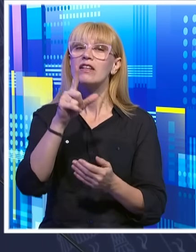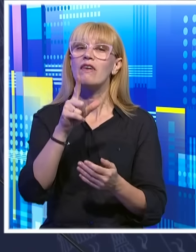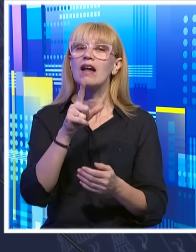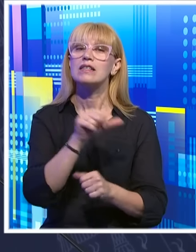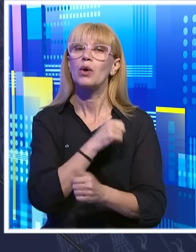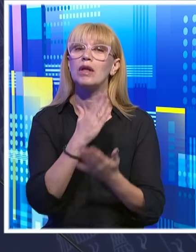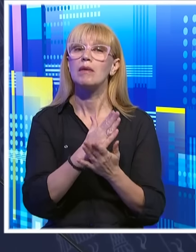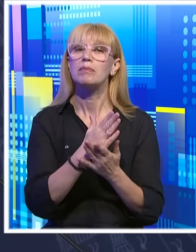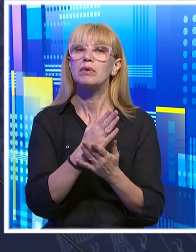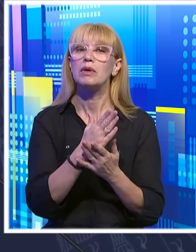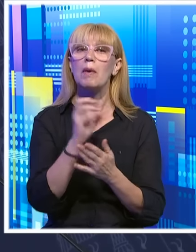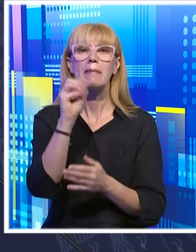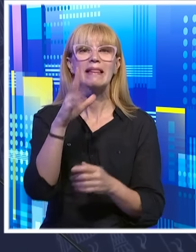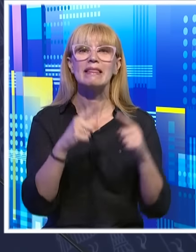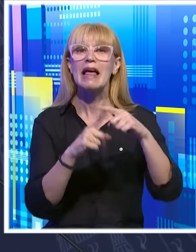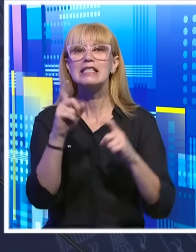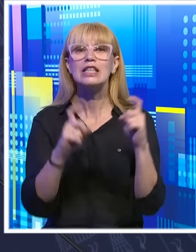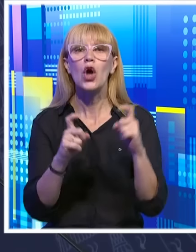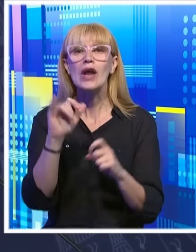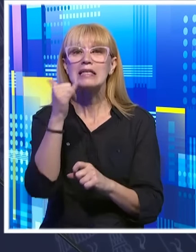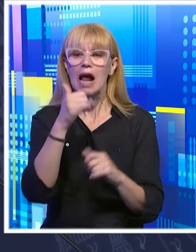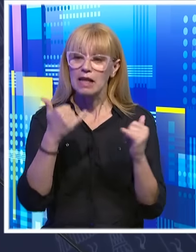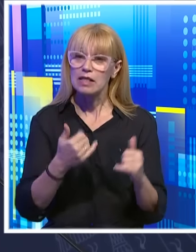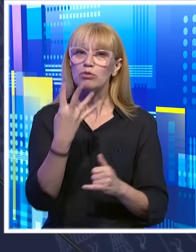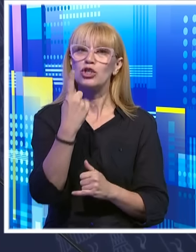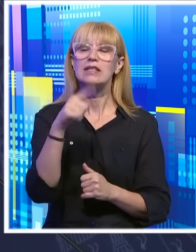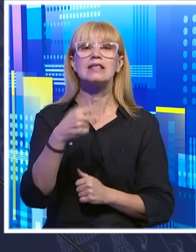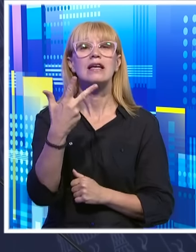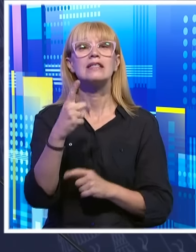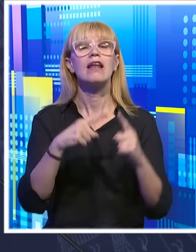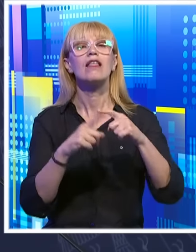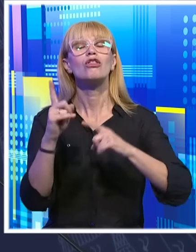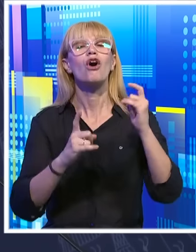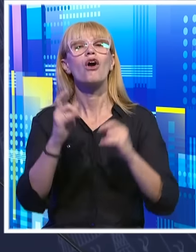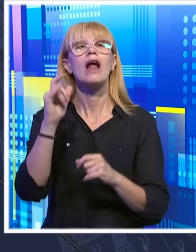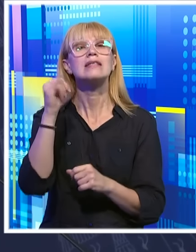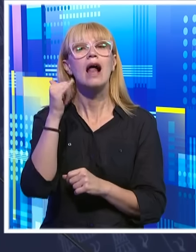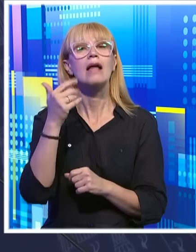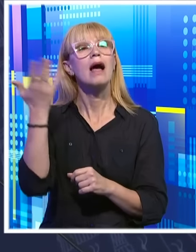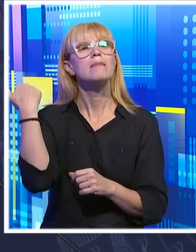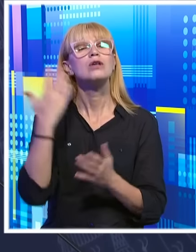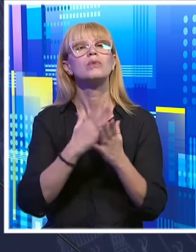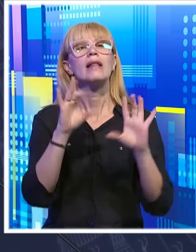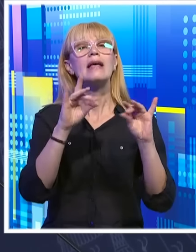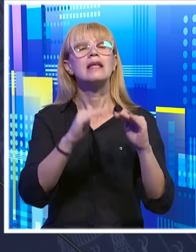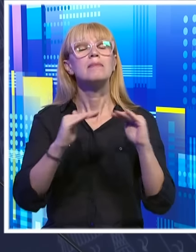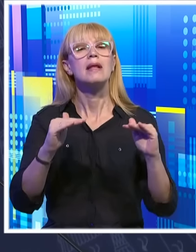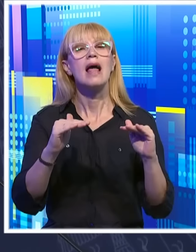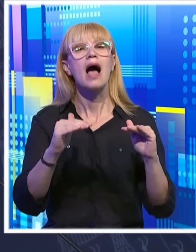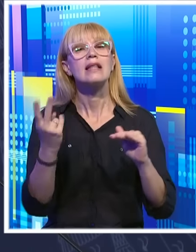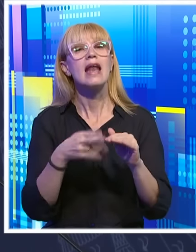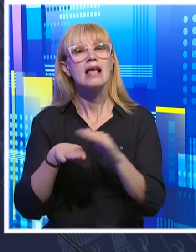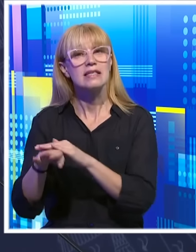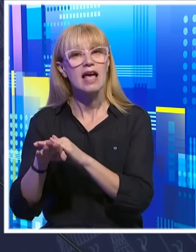15 tona, sad imamo 41,3 tonu. Ne zaboravite da su tada bile 10 milijardi naše rezerve, a danas su